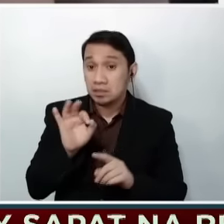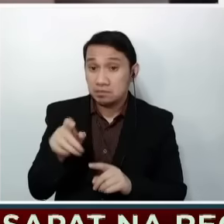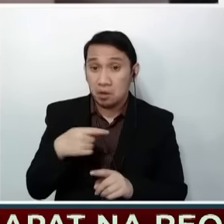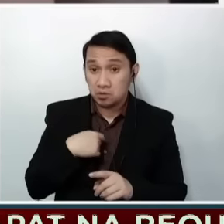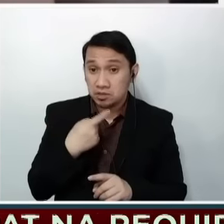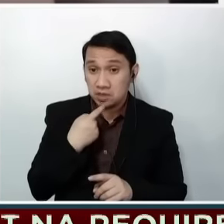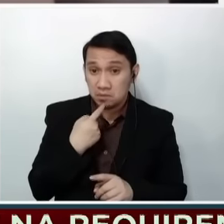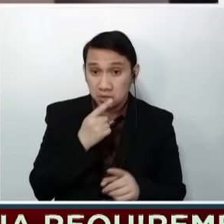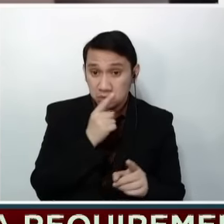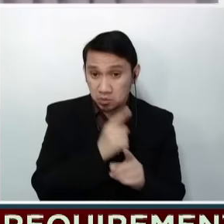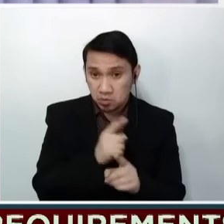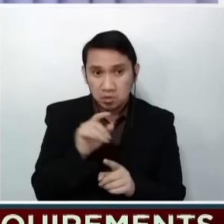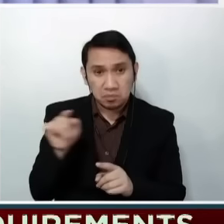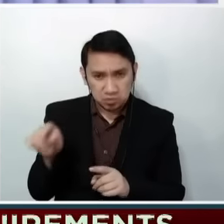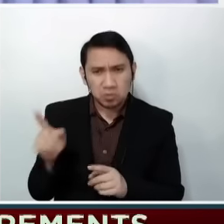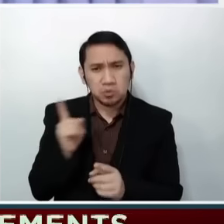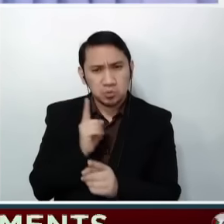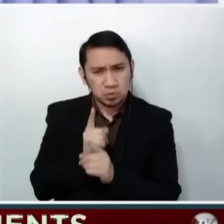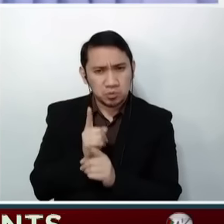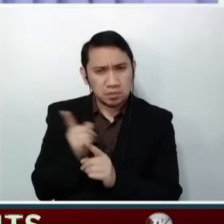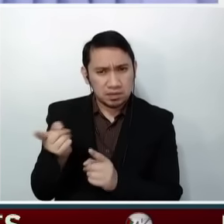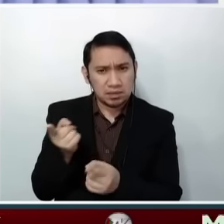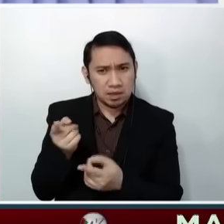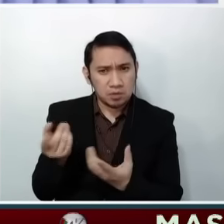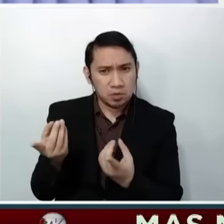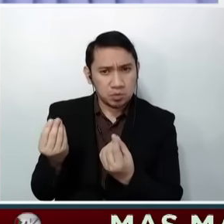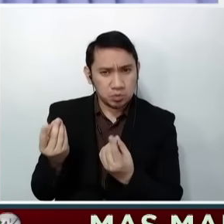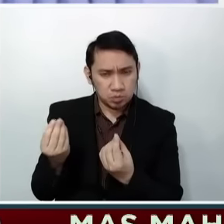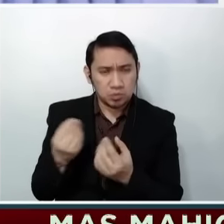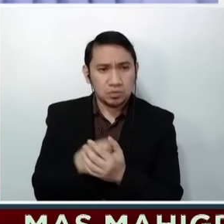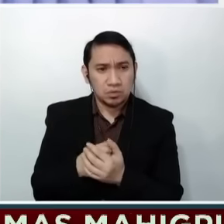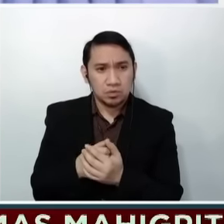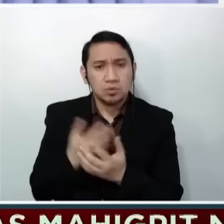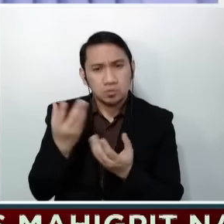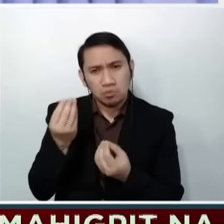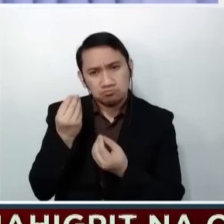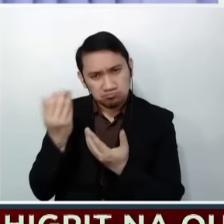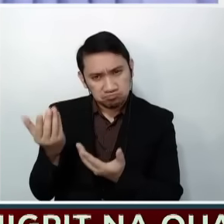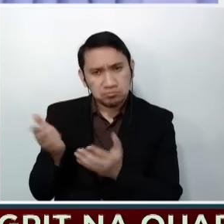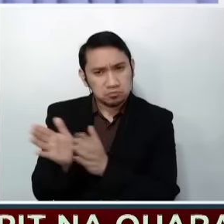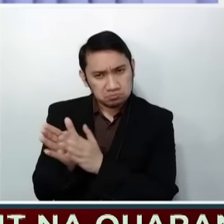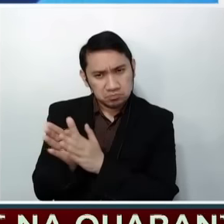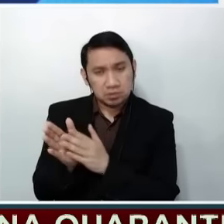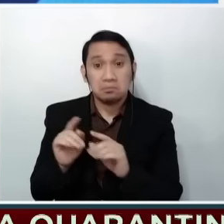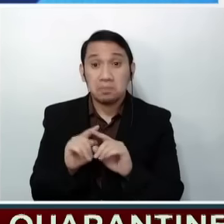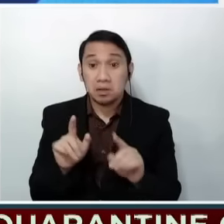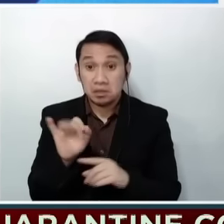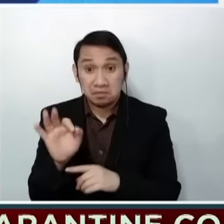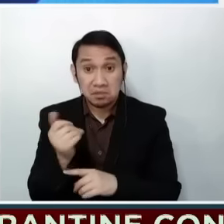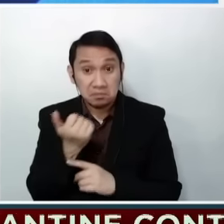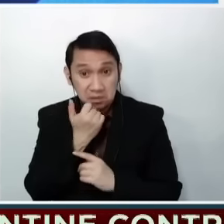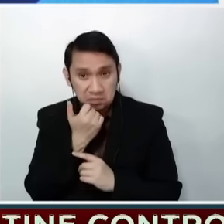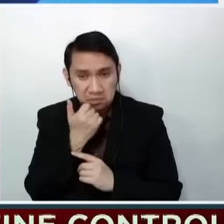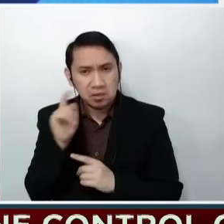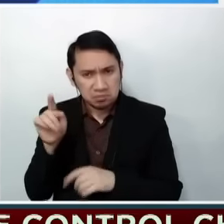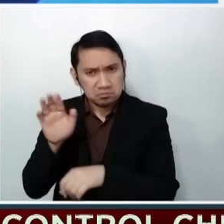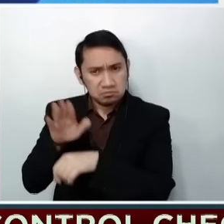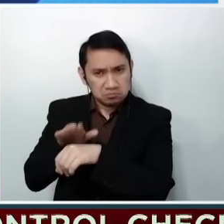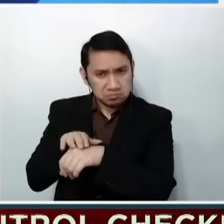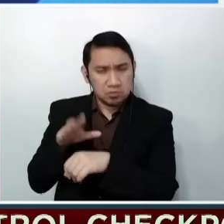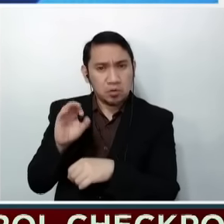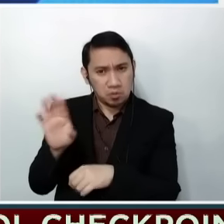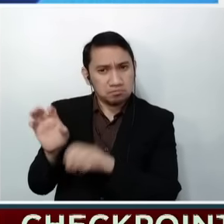at nagkataong tama naman yung ginawa noong nung tao, ba't hindi mo purihin? At kung mali naman, you call him out or you criticize